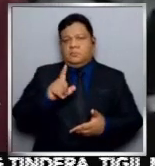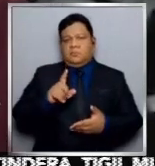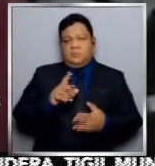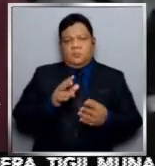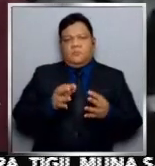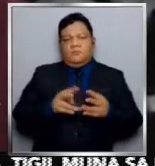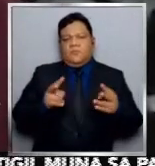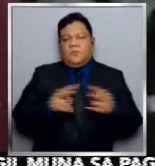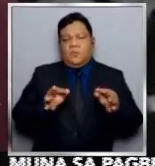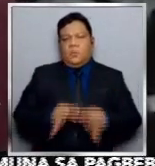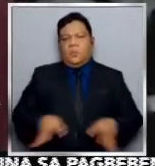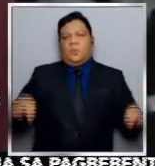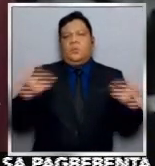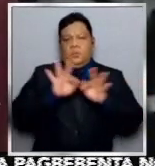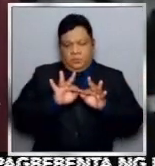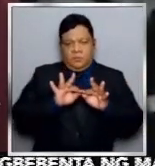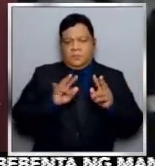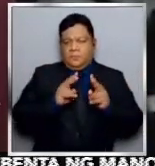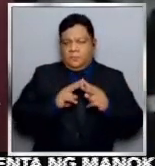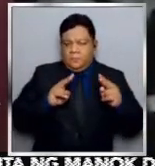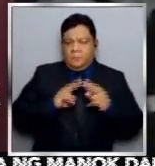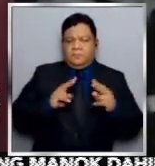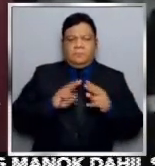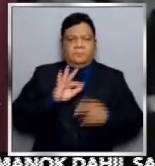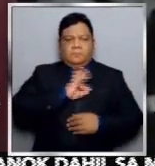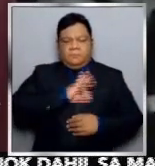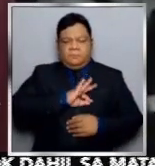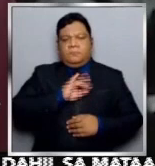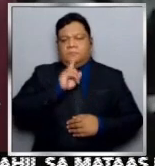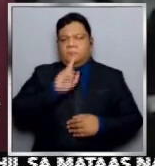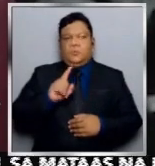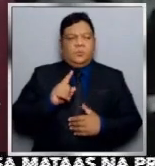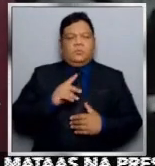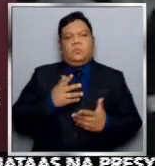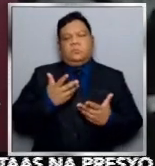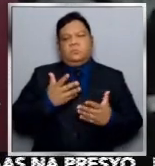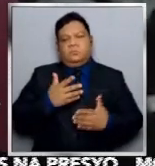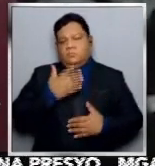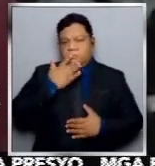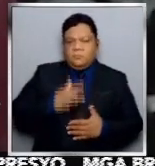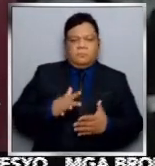at napaka mahalaga at napakasarap ng magsulat at ng magkwento.